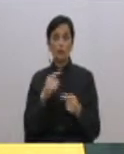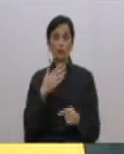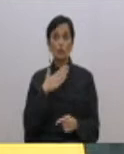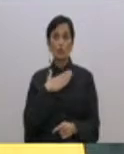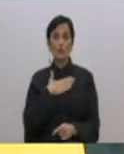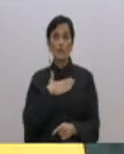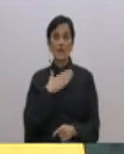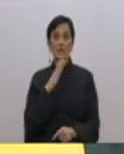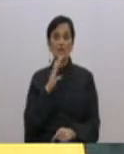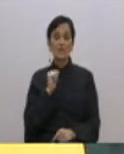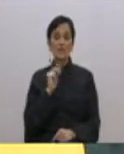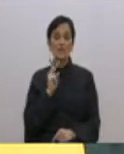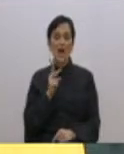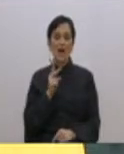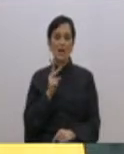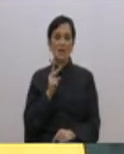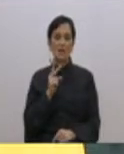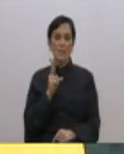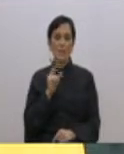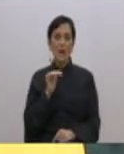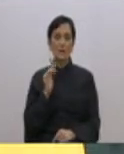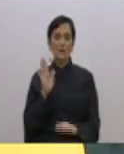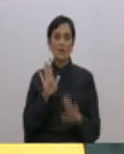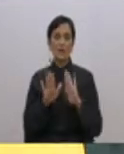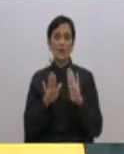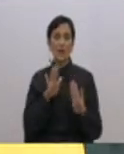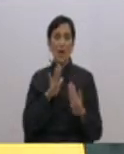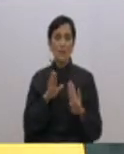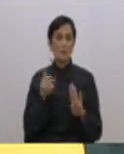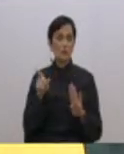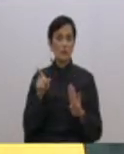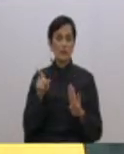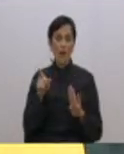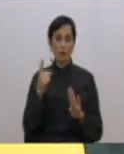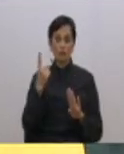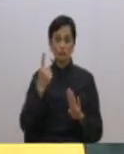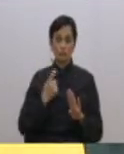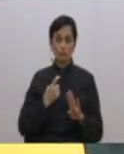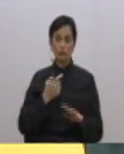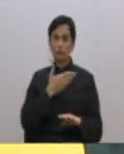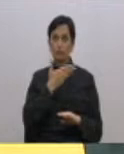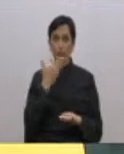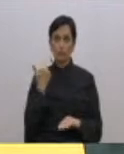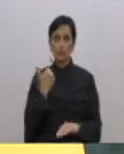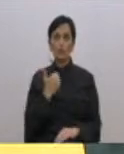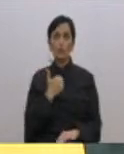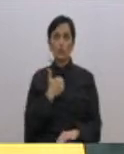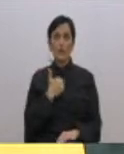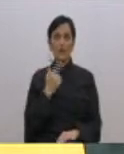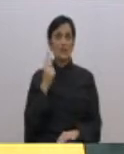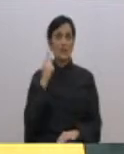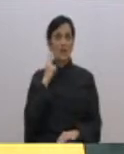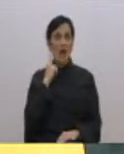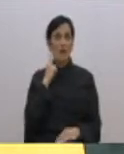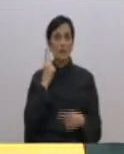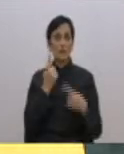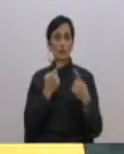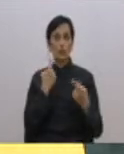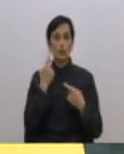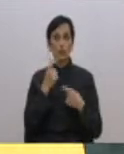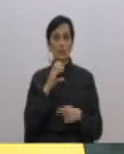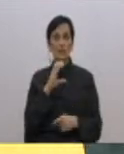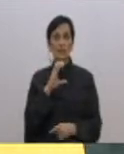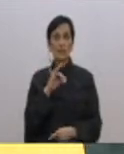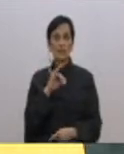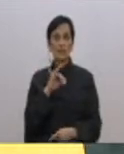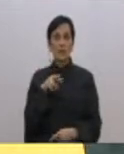să fac patentis canzonul bizganara pe reșegutuia, da, cei gavigete informația, CLD